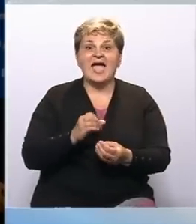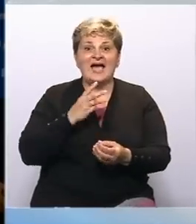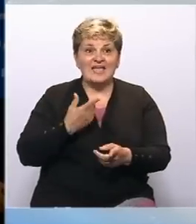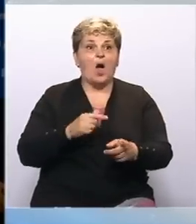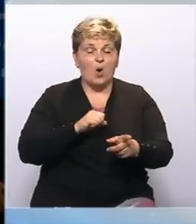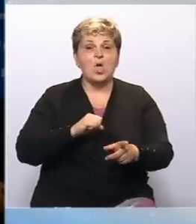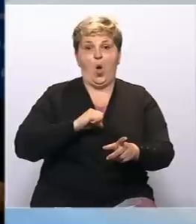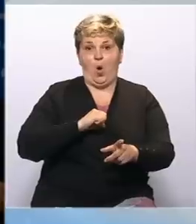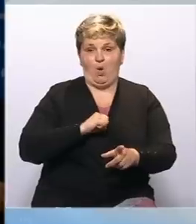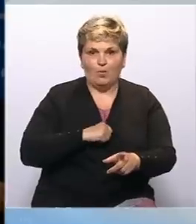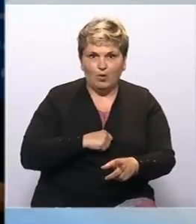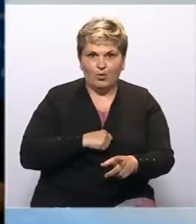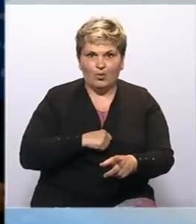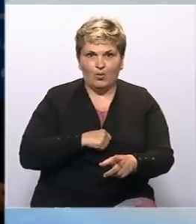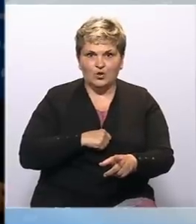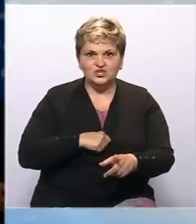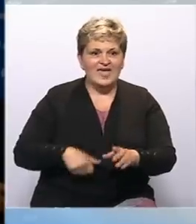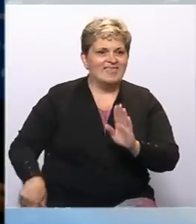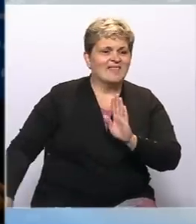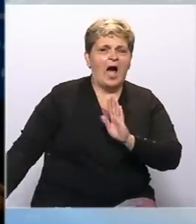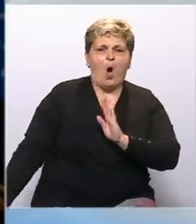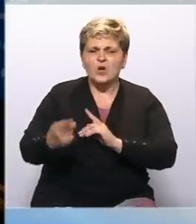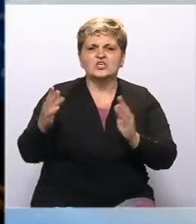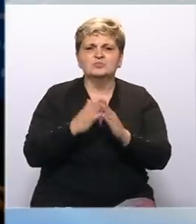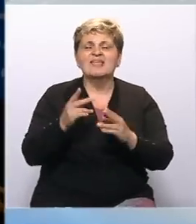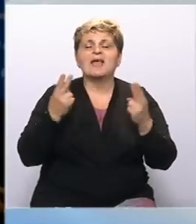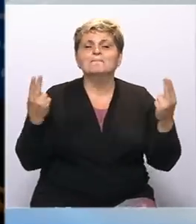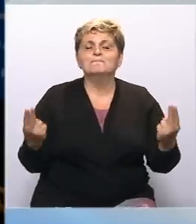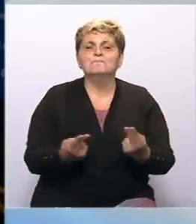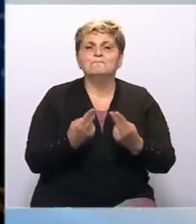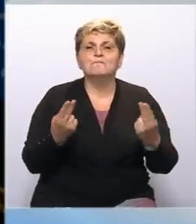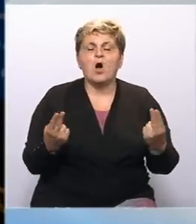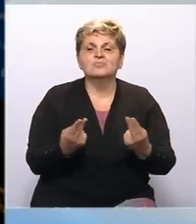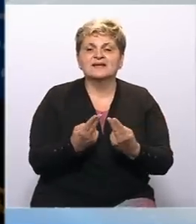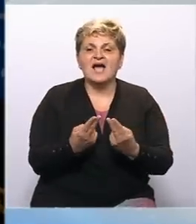odluče da izađu iz te kuće, da potraže